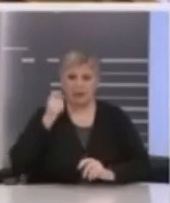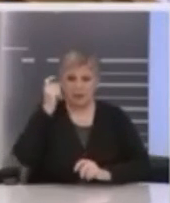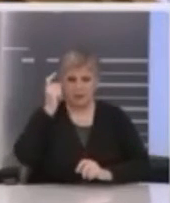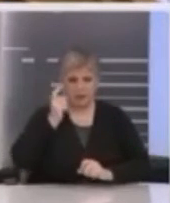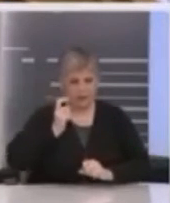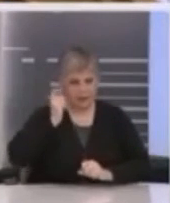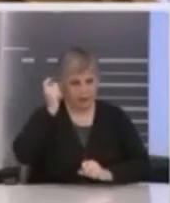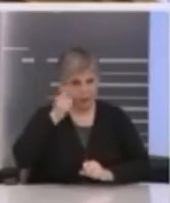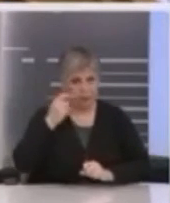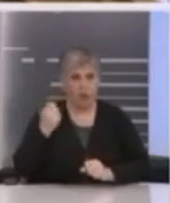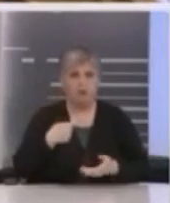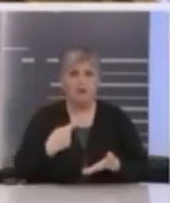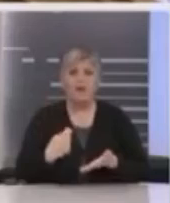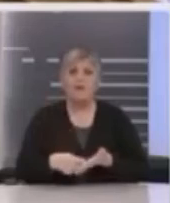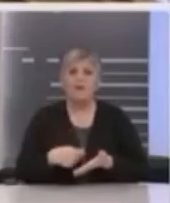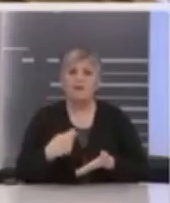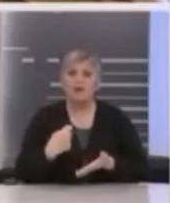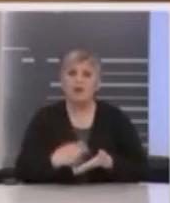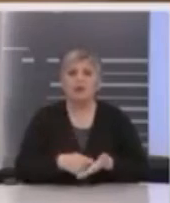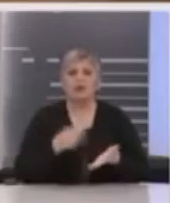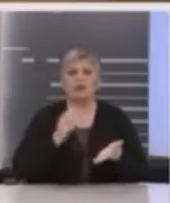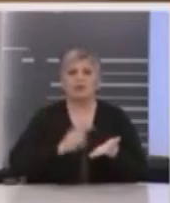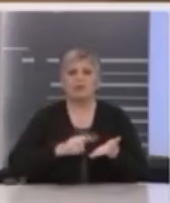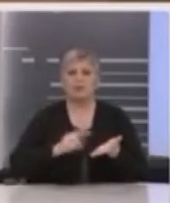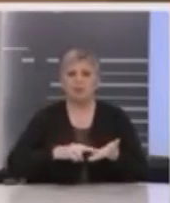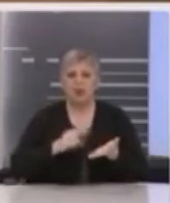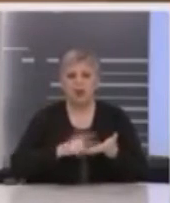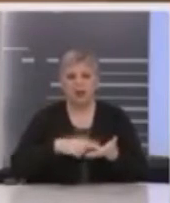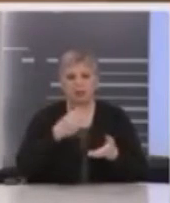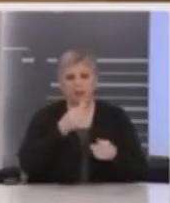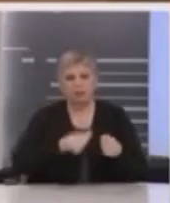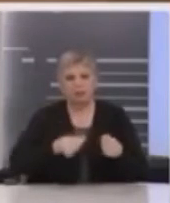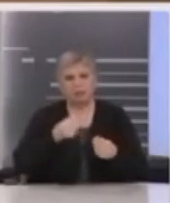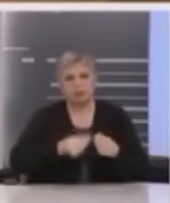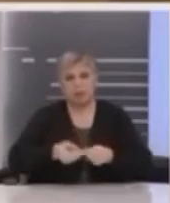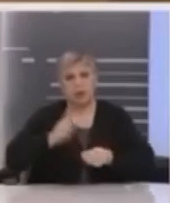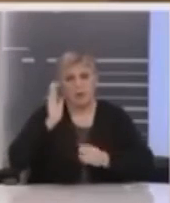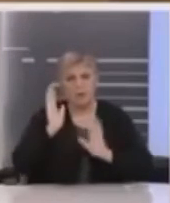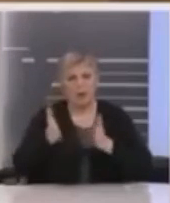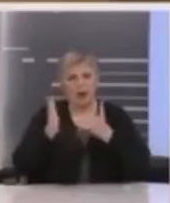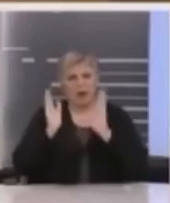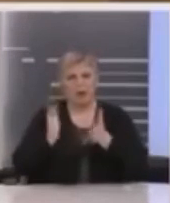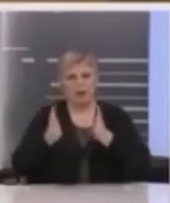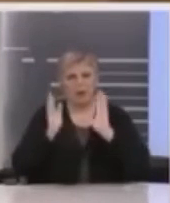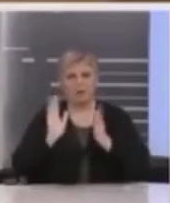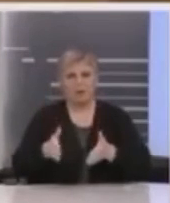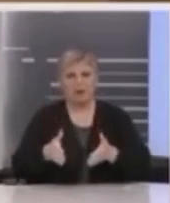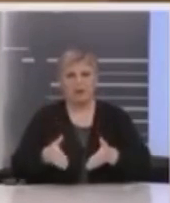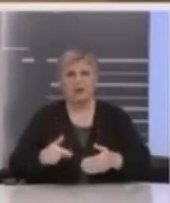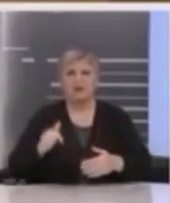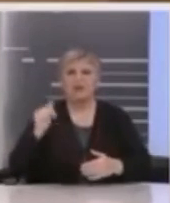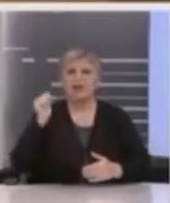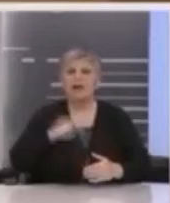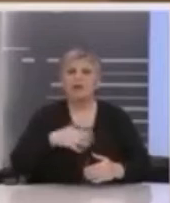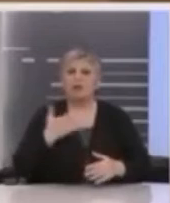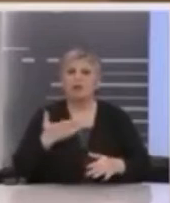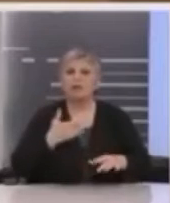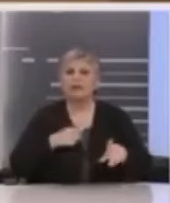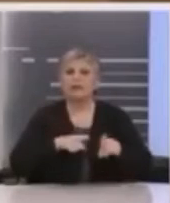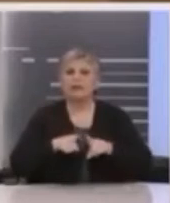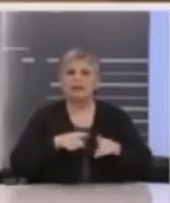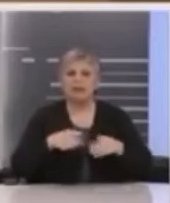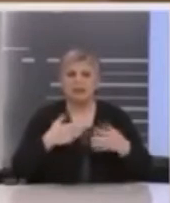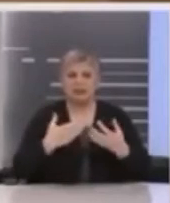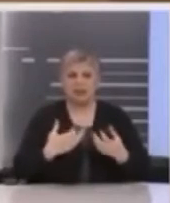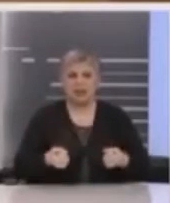η φορολογική και ασφαλιστική υπερεπιβάρυνση αφορά τους πολιτικούς μας αντιπάλους,